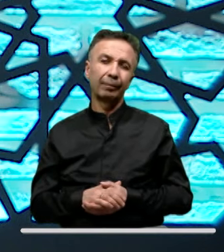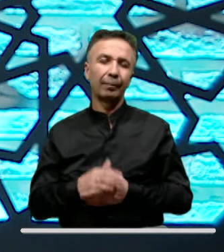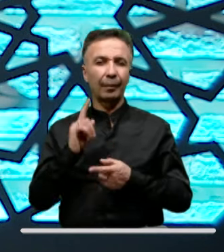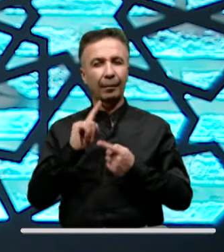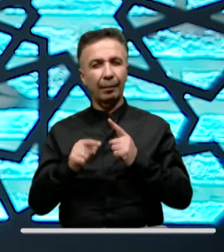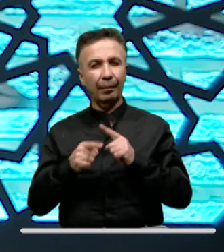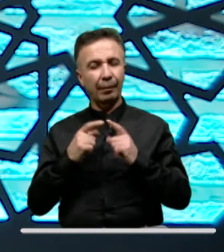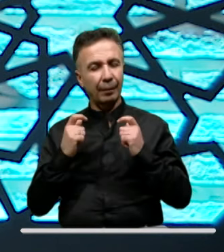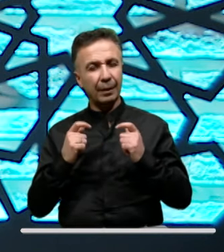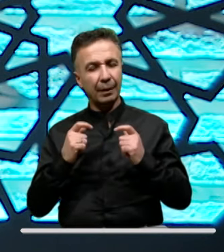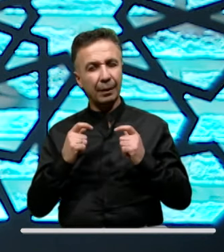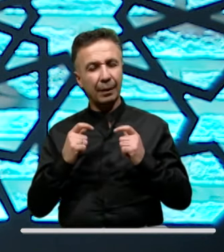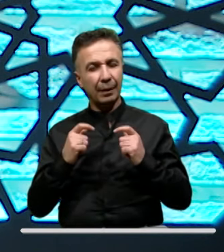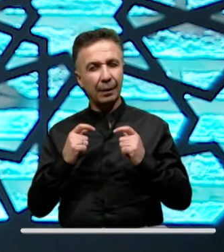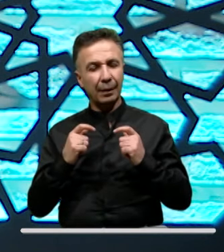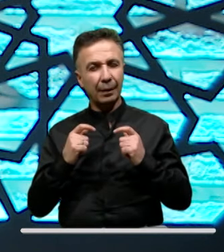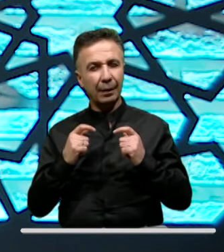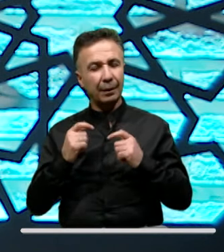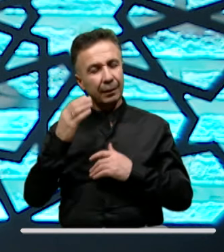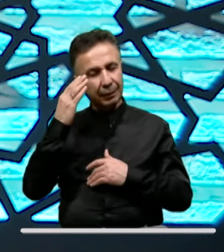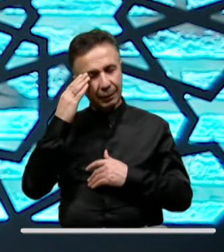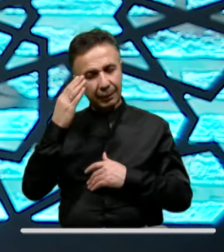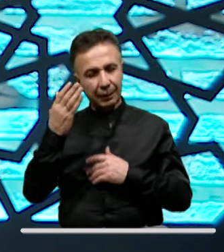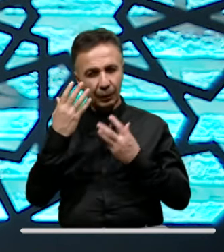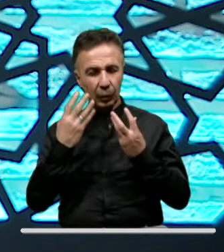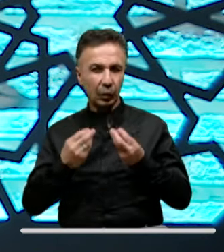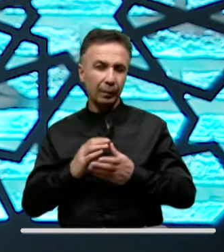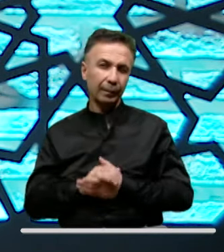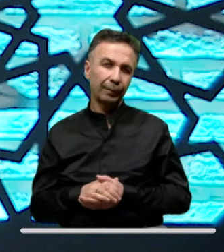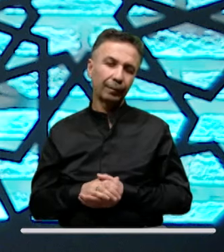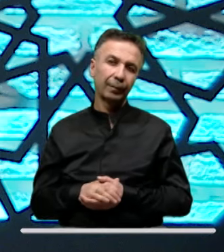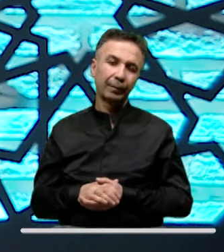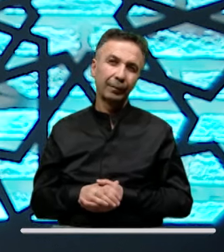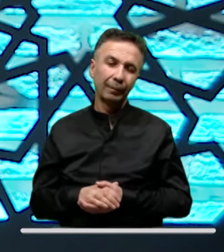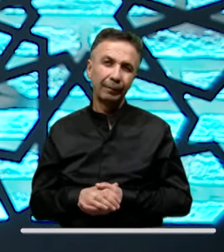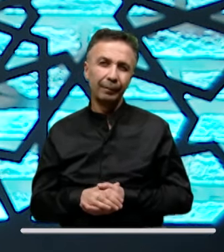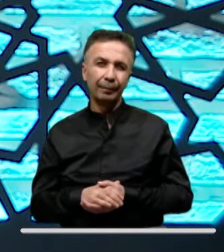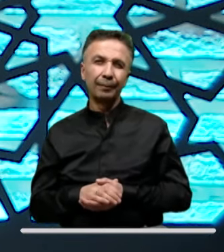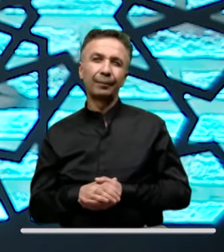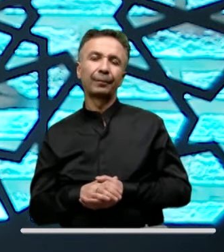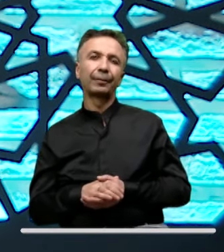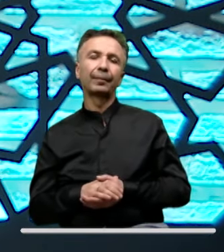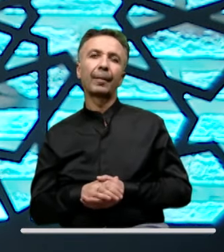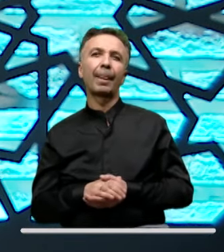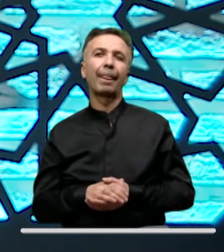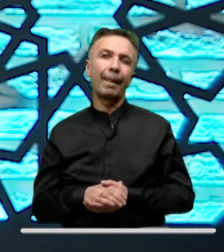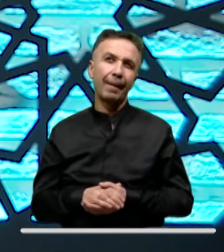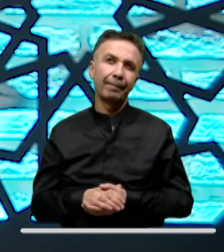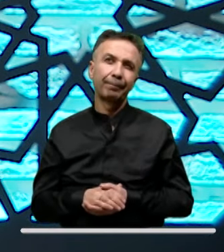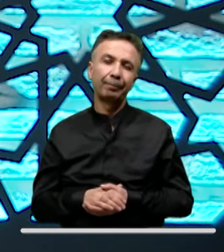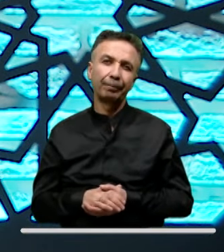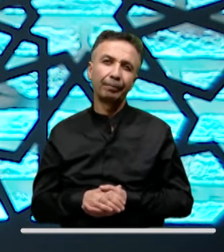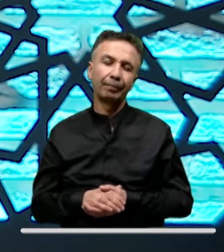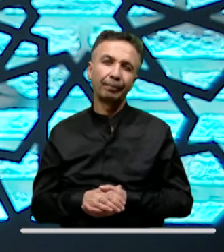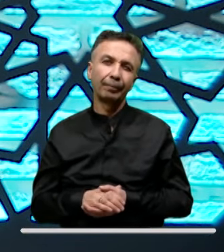Beypazarı'na selam olsun. Beypazar derler Ankara'da. Beypazarlılar, Beypazarı demezler. O yüzden ben de öyle seslenmiş